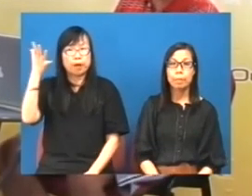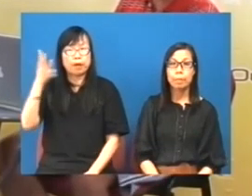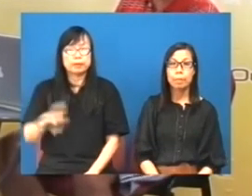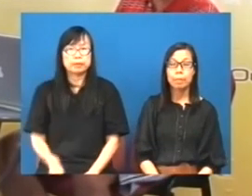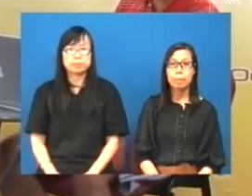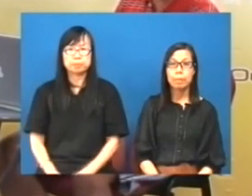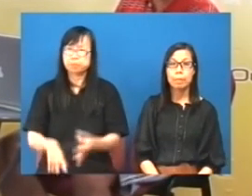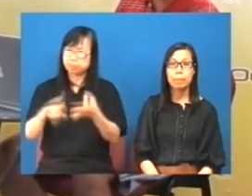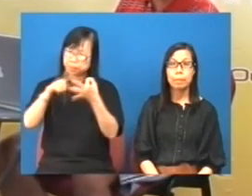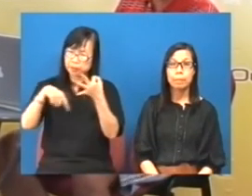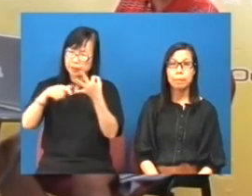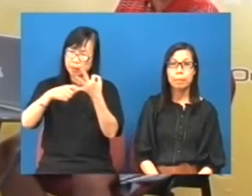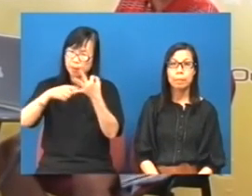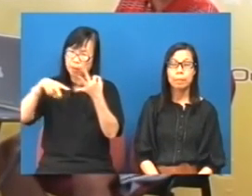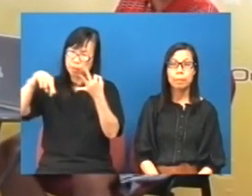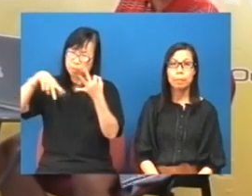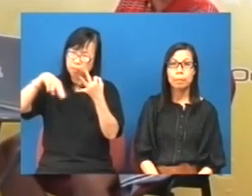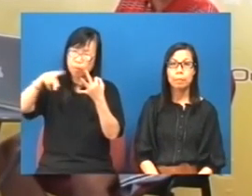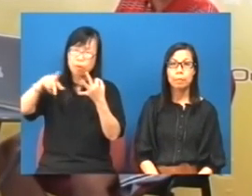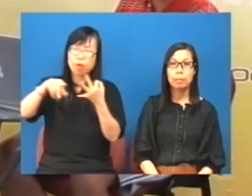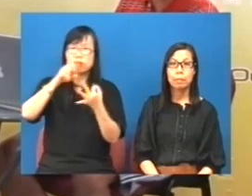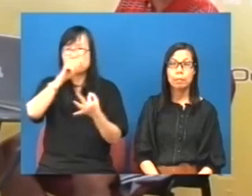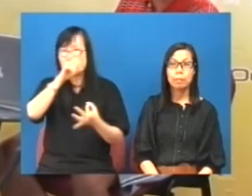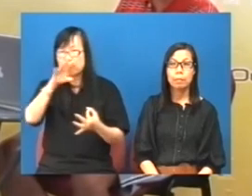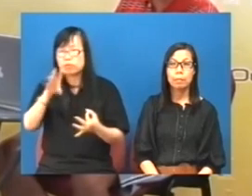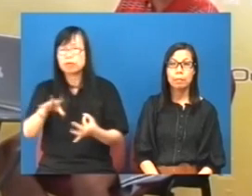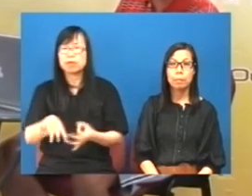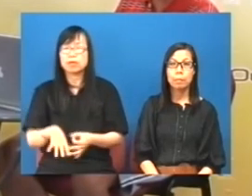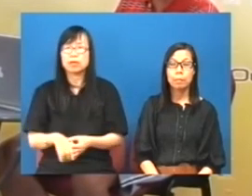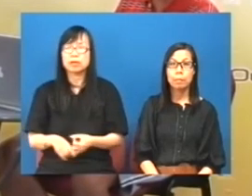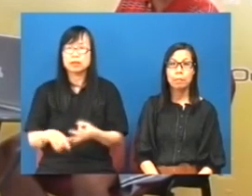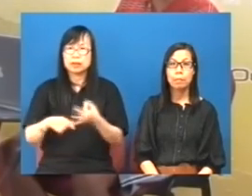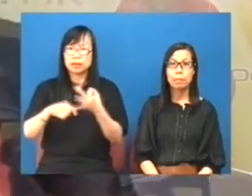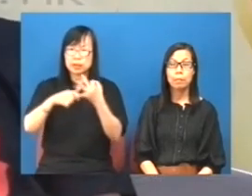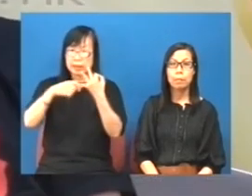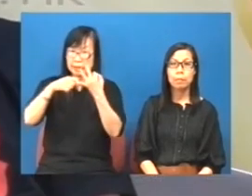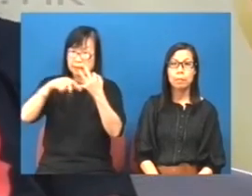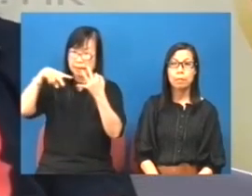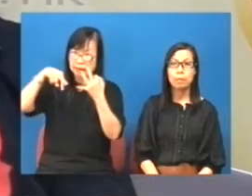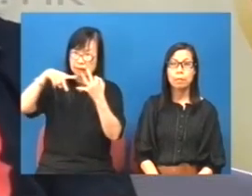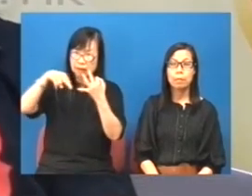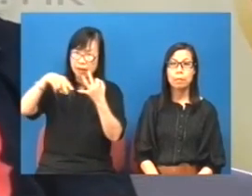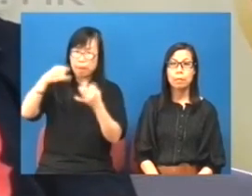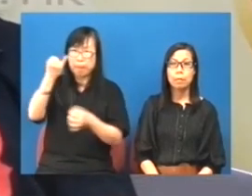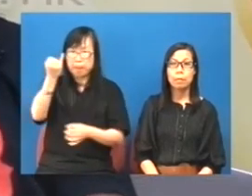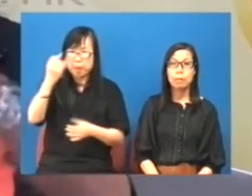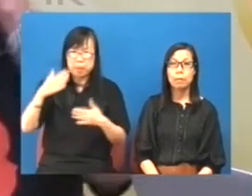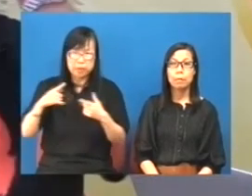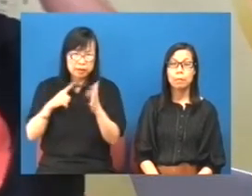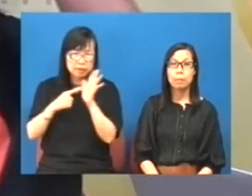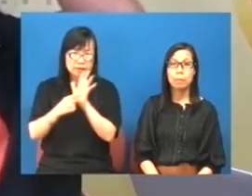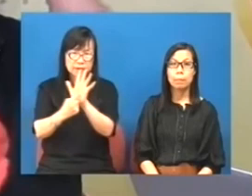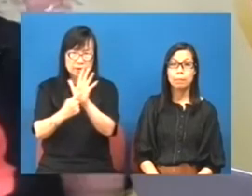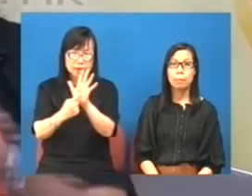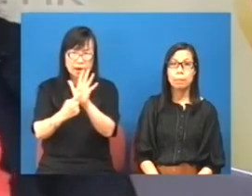陳柏波這件事都說了陳柏波是壞典範以方圓方